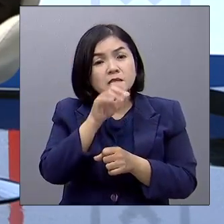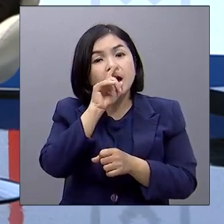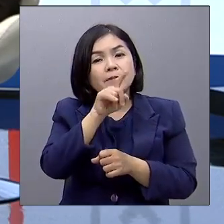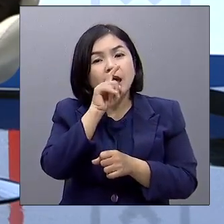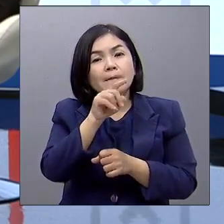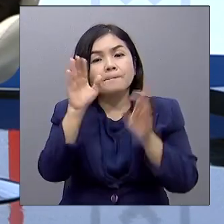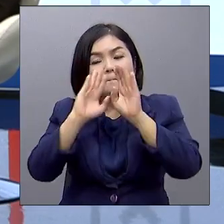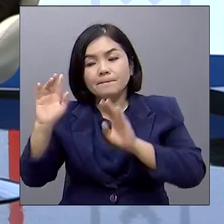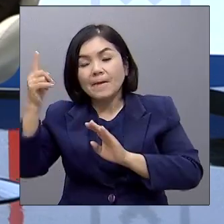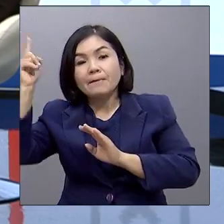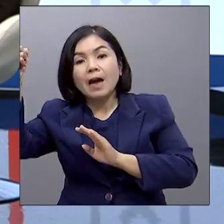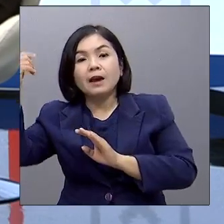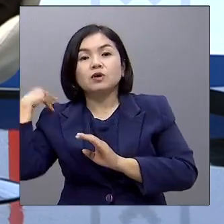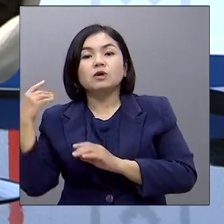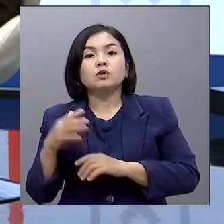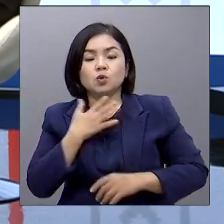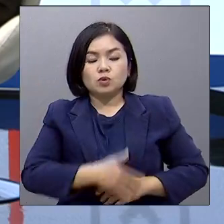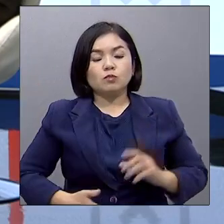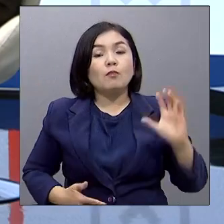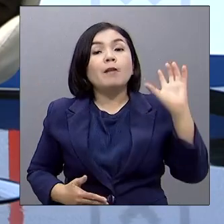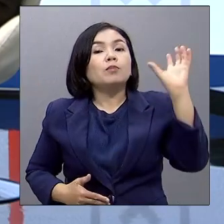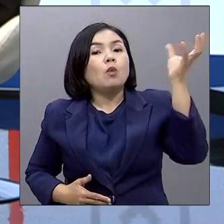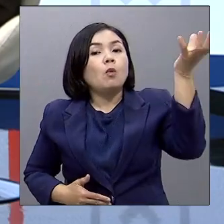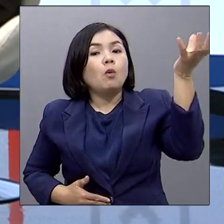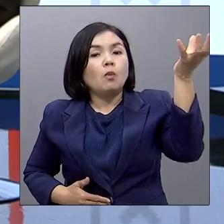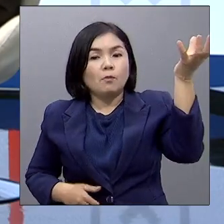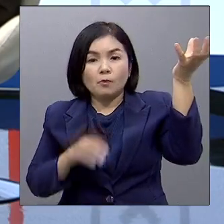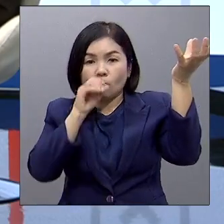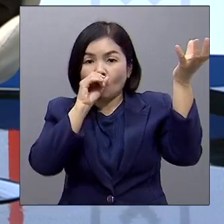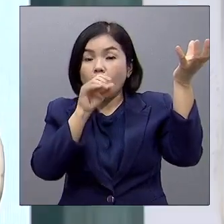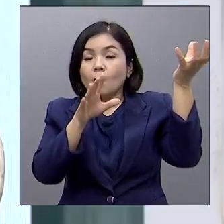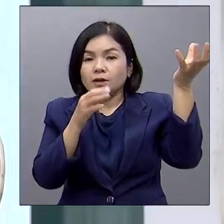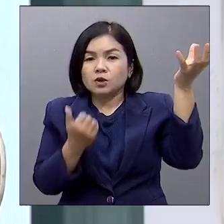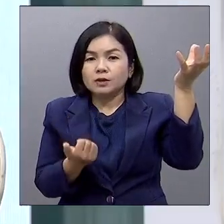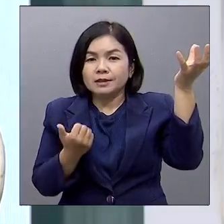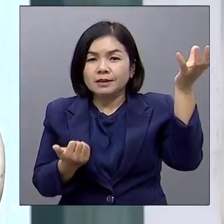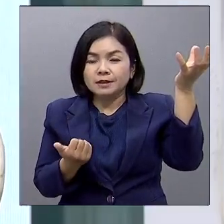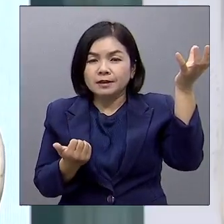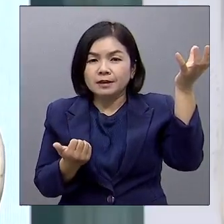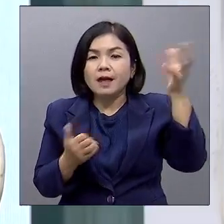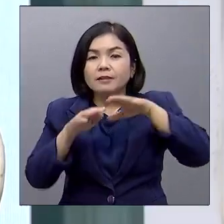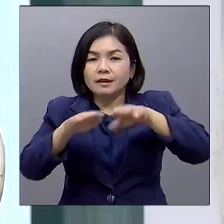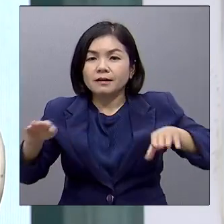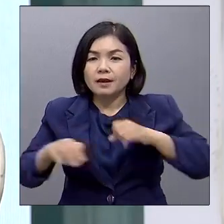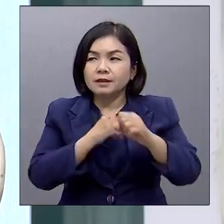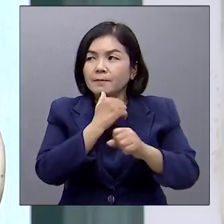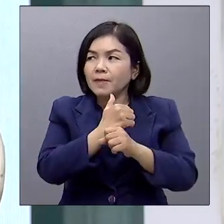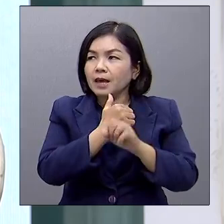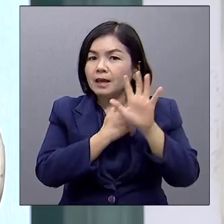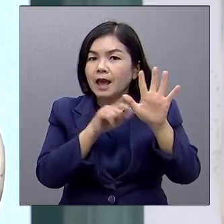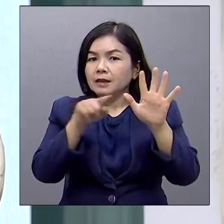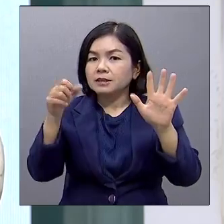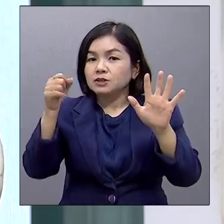สดีให่ของ WHOโรงการอนเมโลกนะคะเขากบอกวาเด็กอายุ 5 ถึง 12